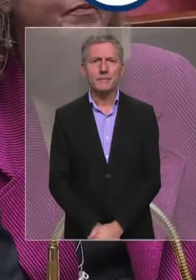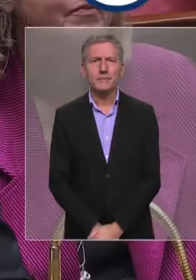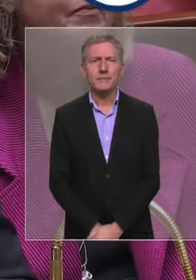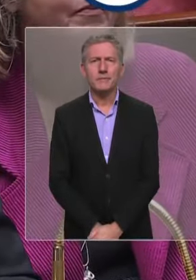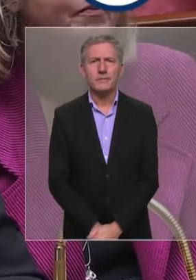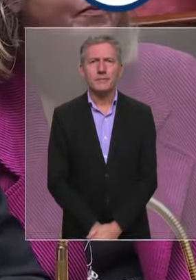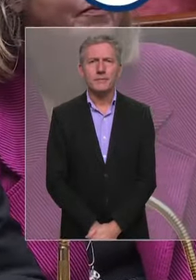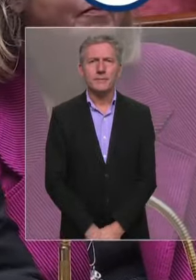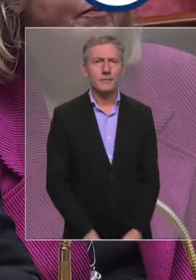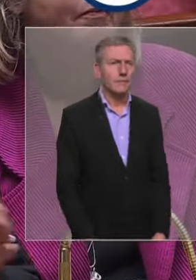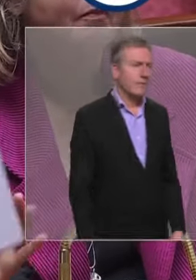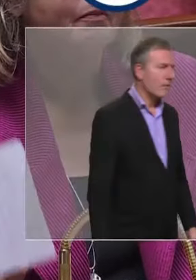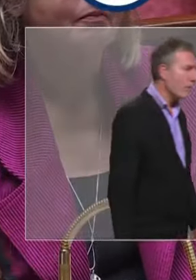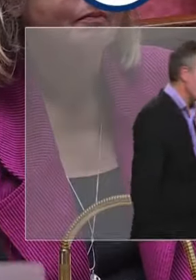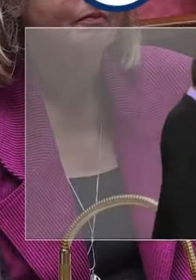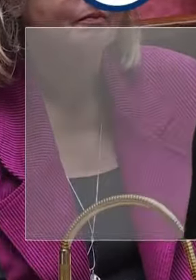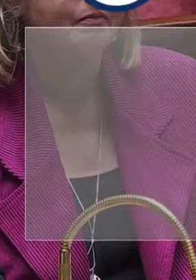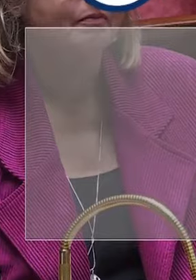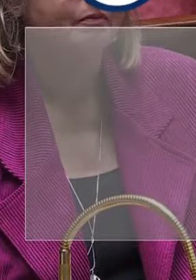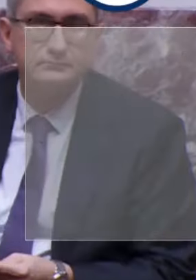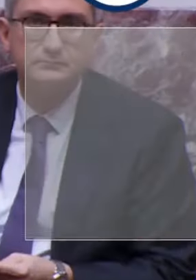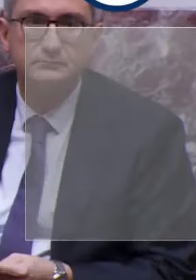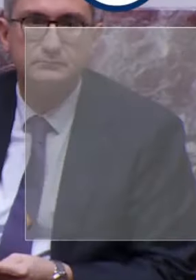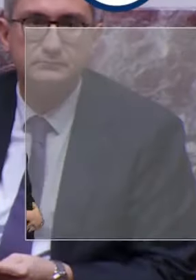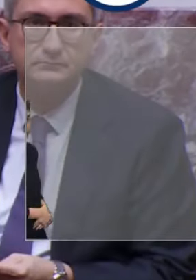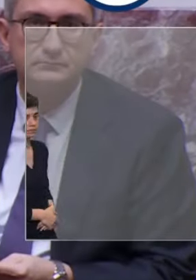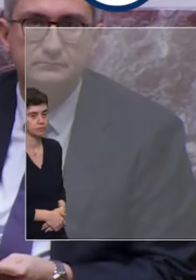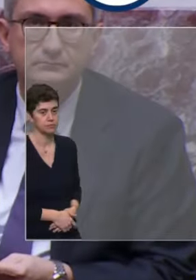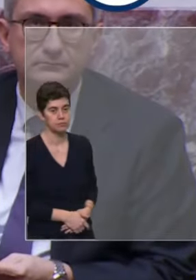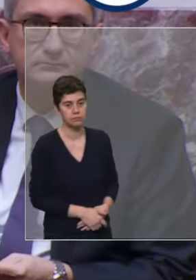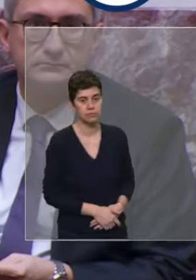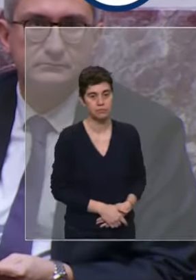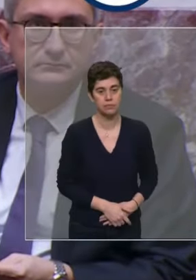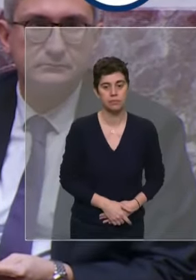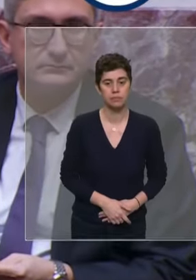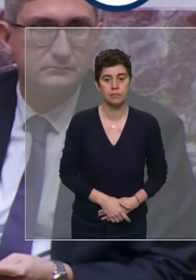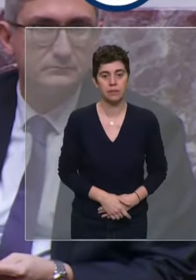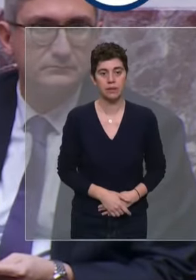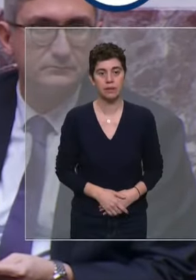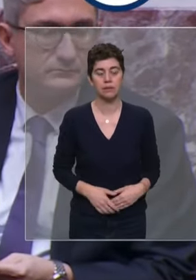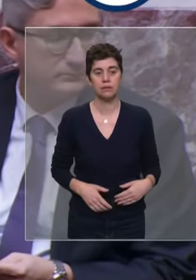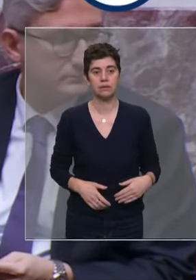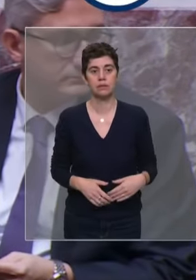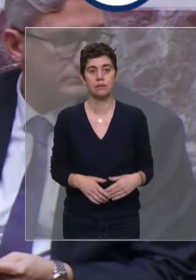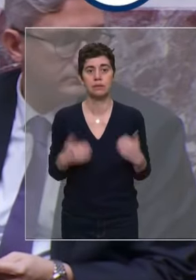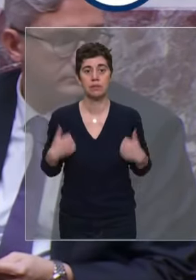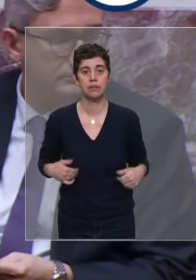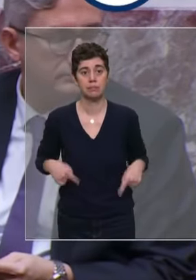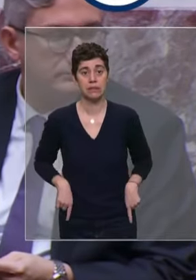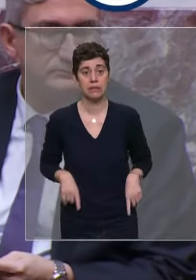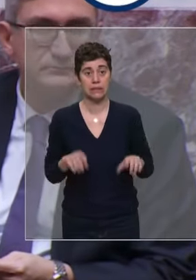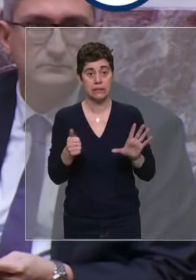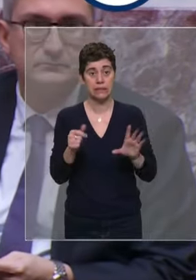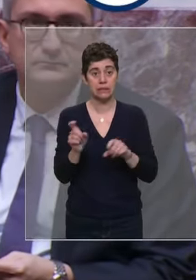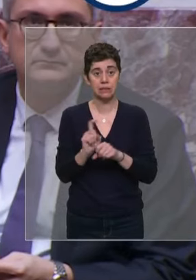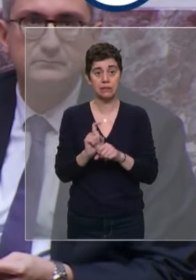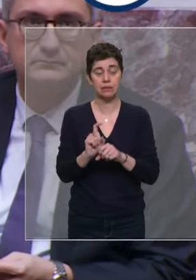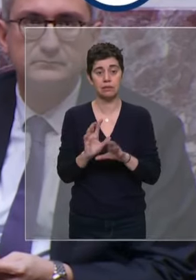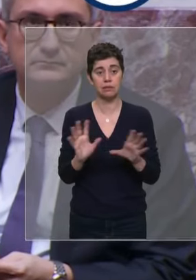Je vous remercie. Madame la ministre, vous avez 6 secondes, non?